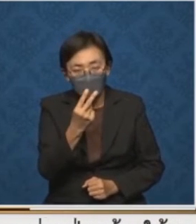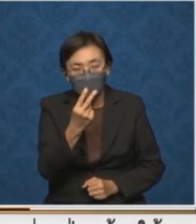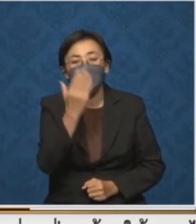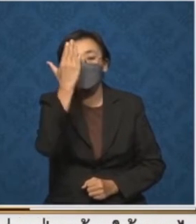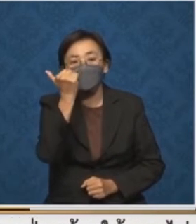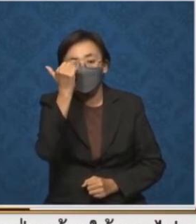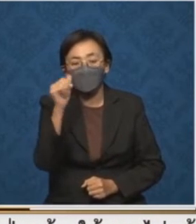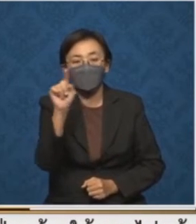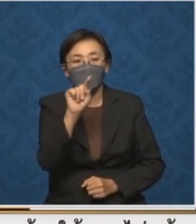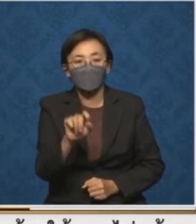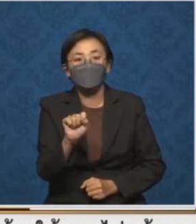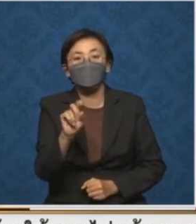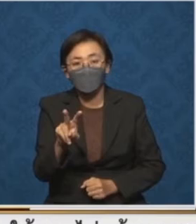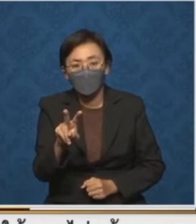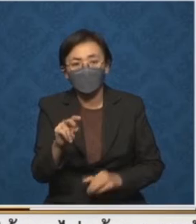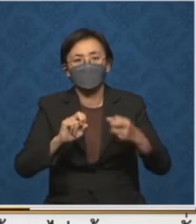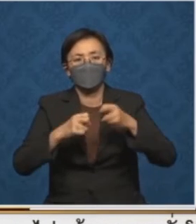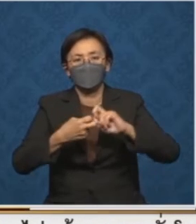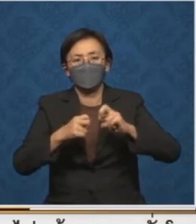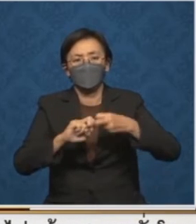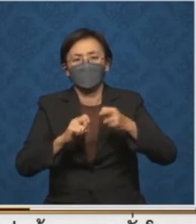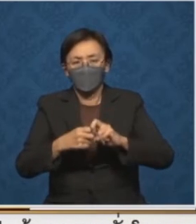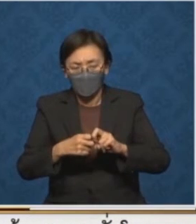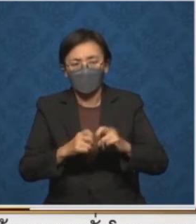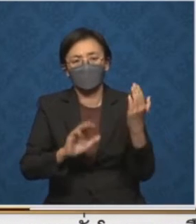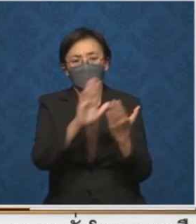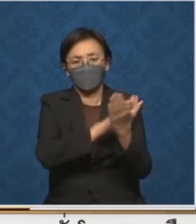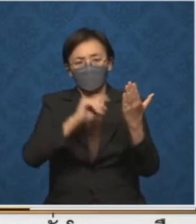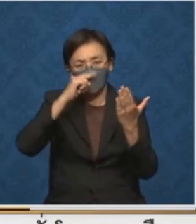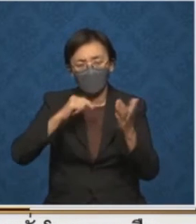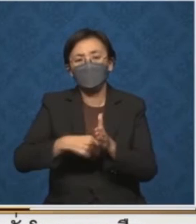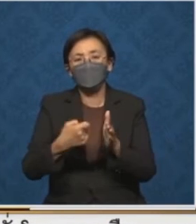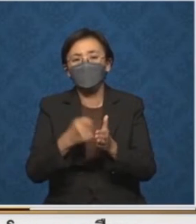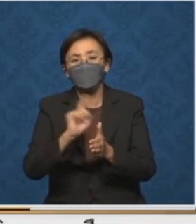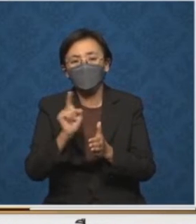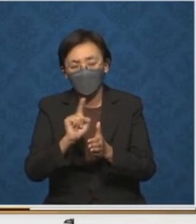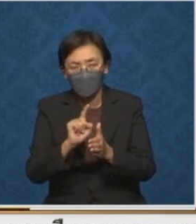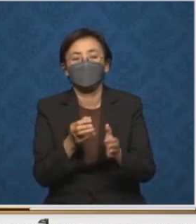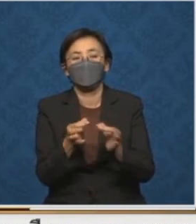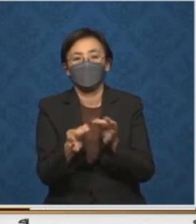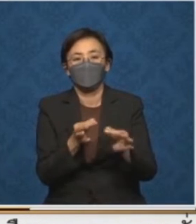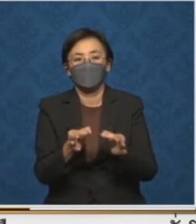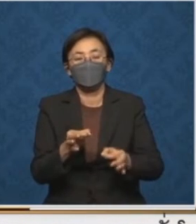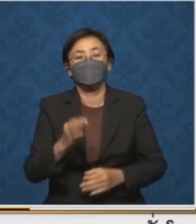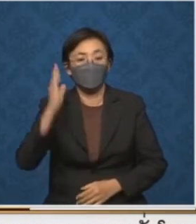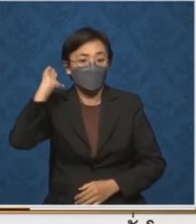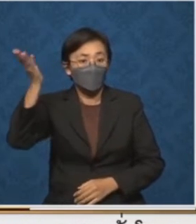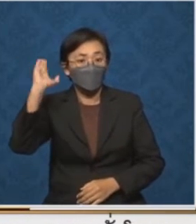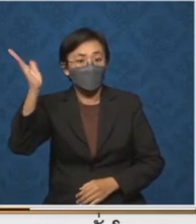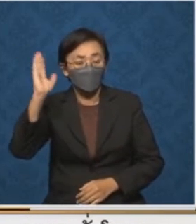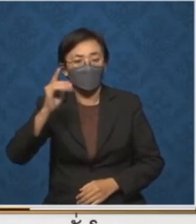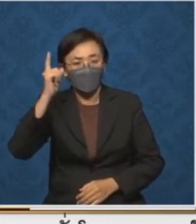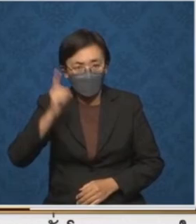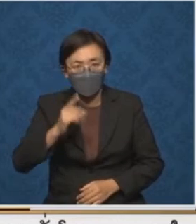คนอนอธิบายอะไรก็แล้วแต่นะฮะผมวประชาชนเข้าใจแต่ผมจะพูดสั้นๆนะฮะSinov